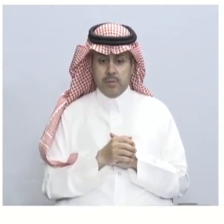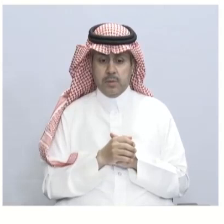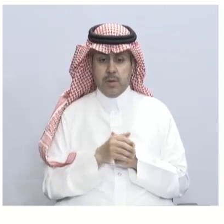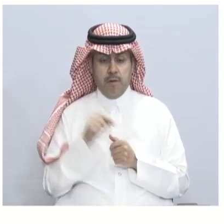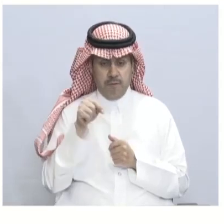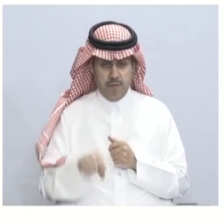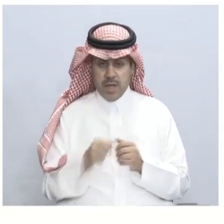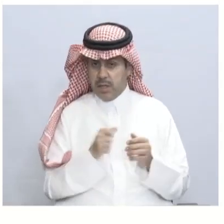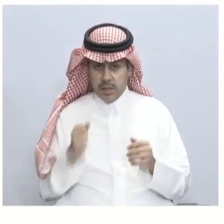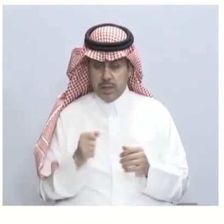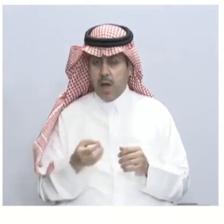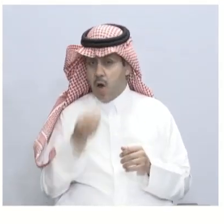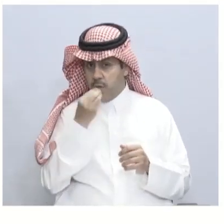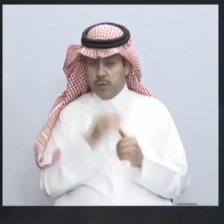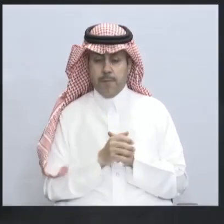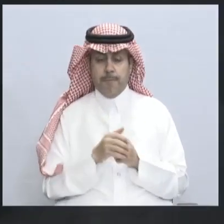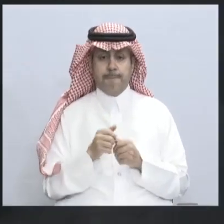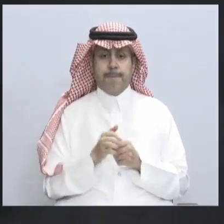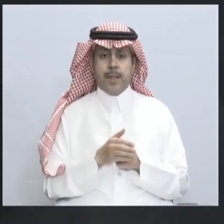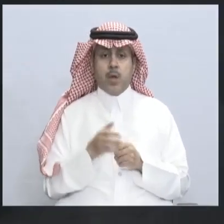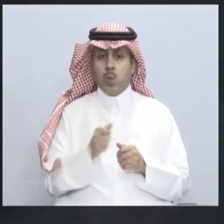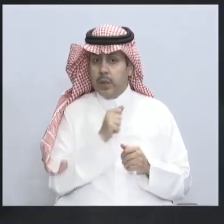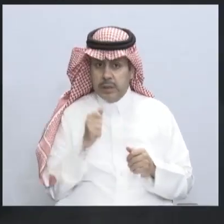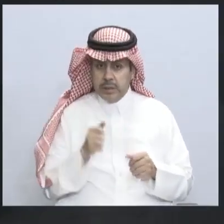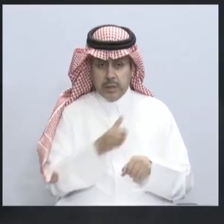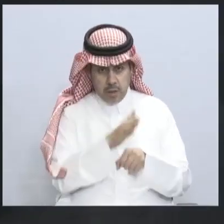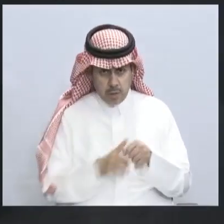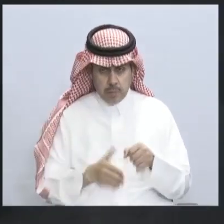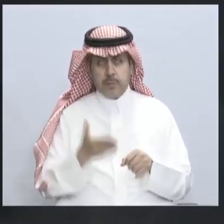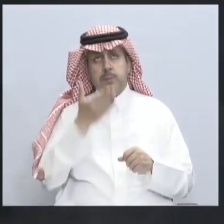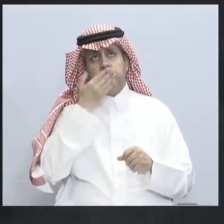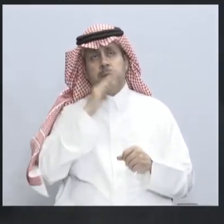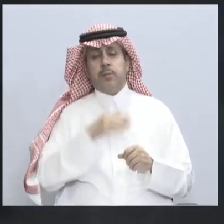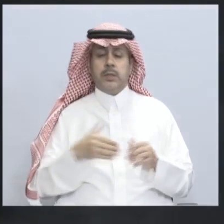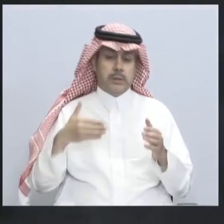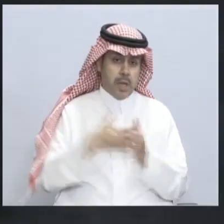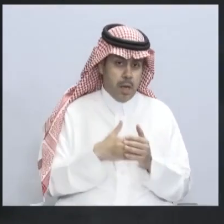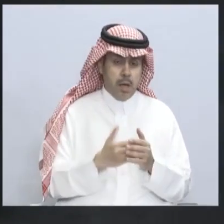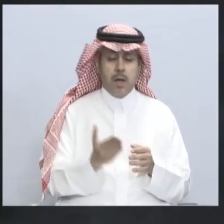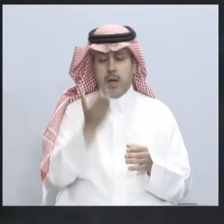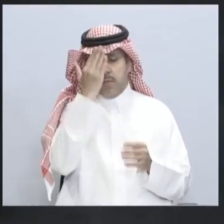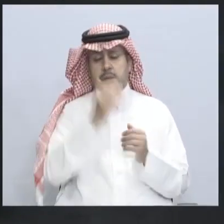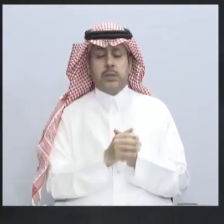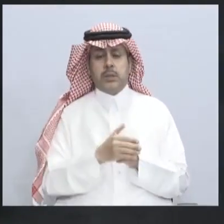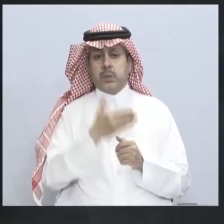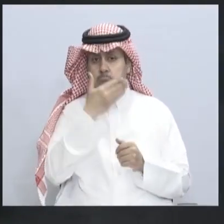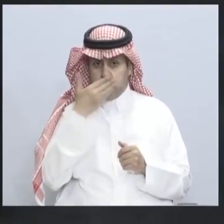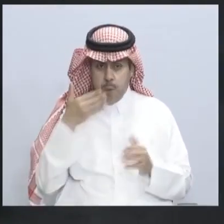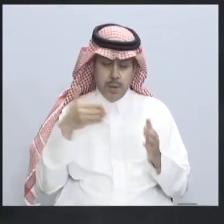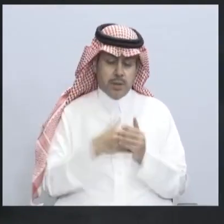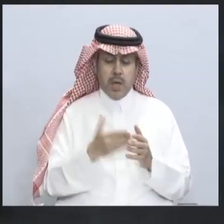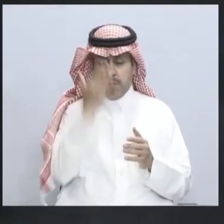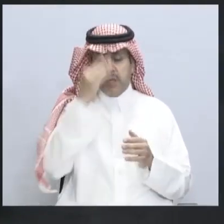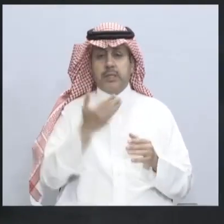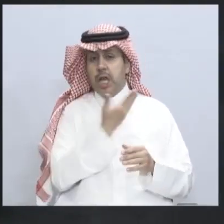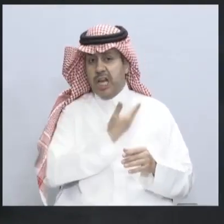في عيد الفطر وفي عيد الاضحى نشكر الله سبحانه وتعالى على اتمام عباده الصوم وعلى اتمام عباده